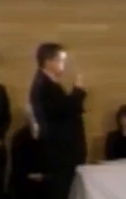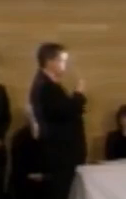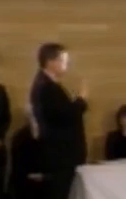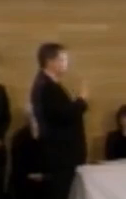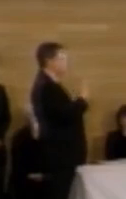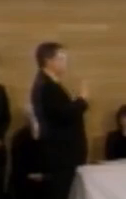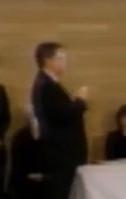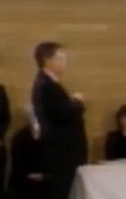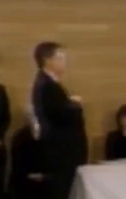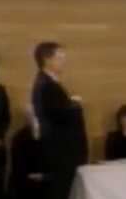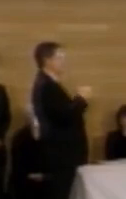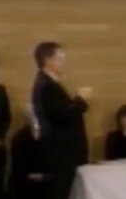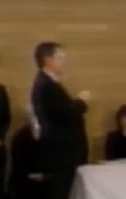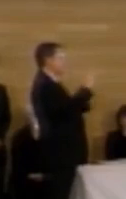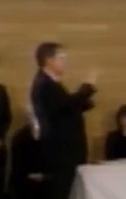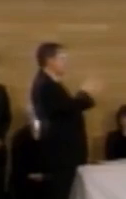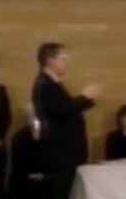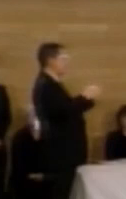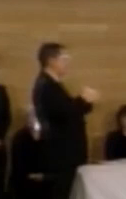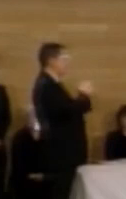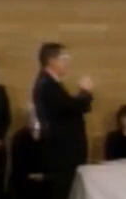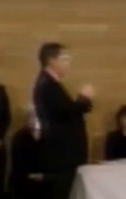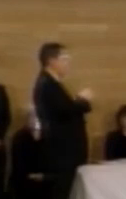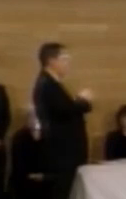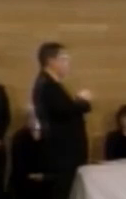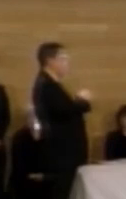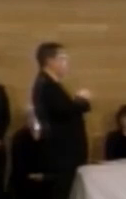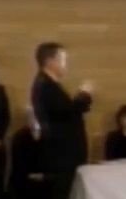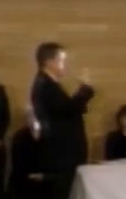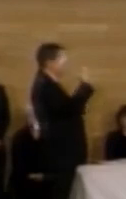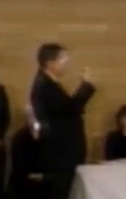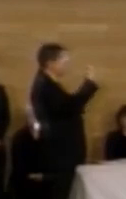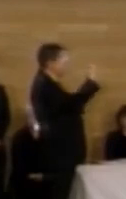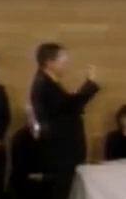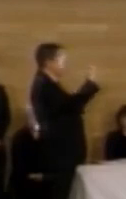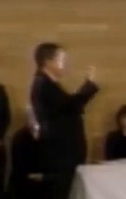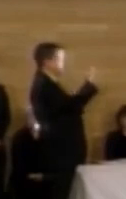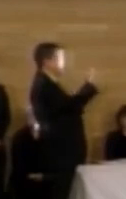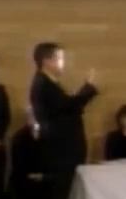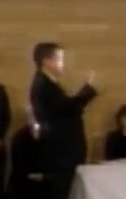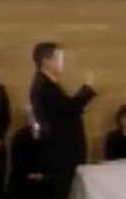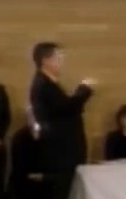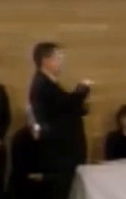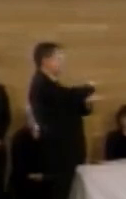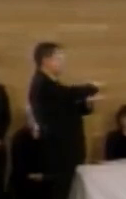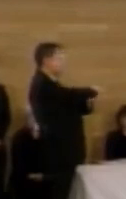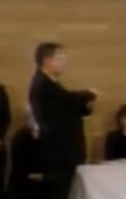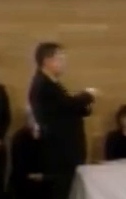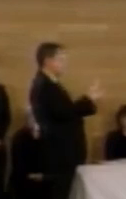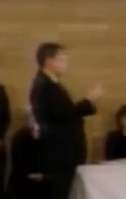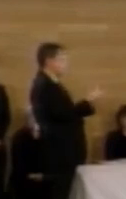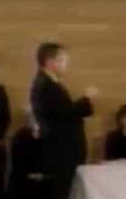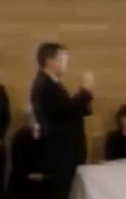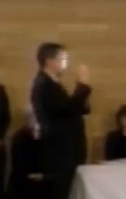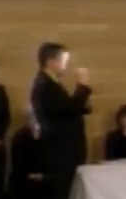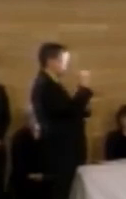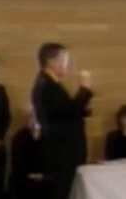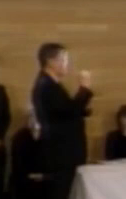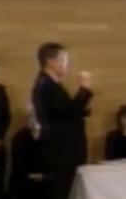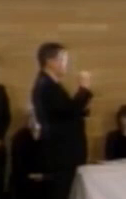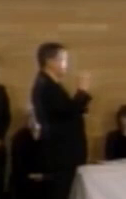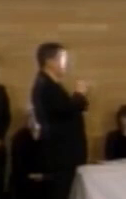と、三陸沿岸が住みよい魅力ある地域へと発展することを心から願っております